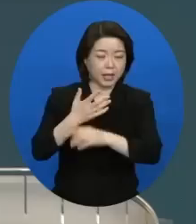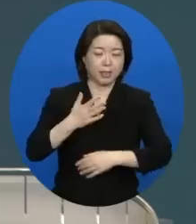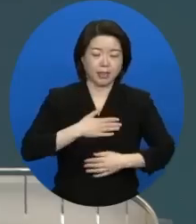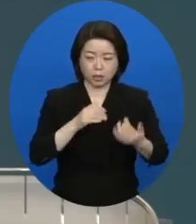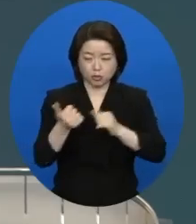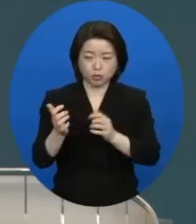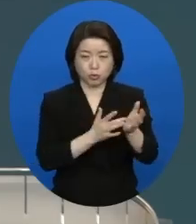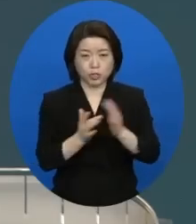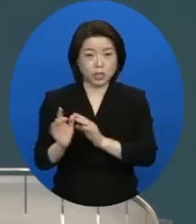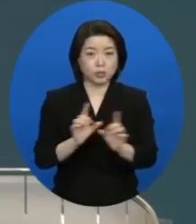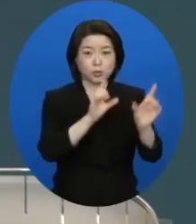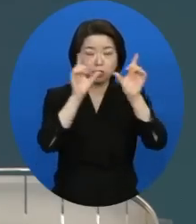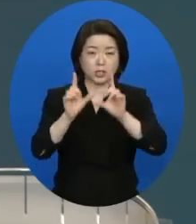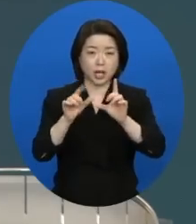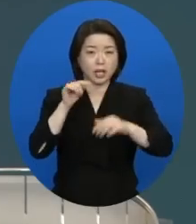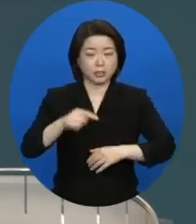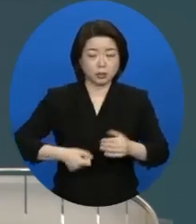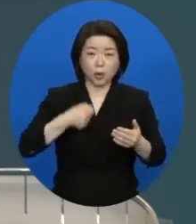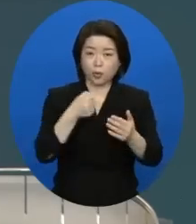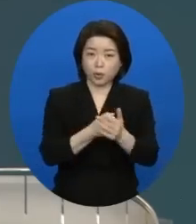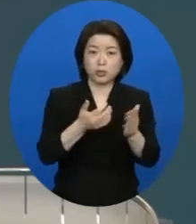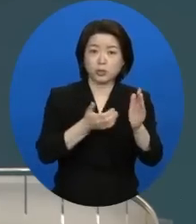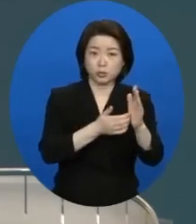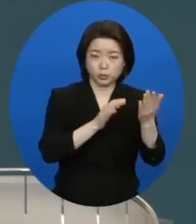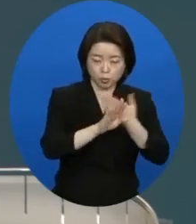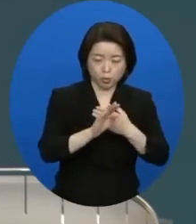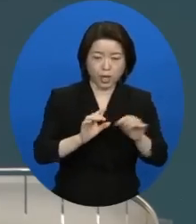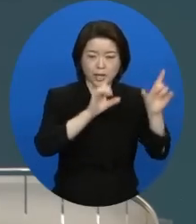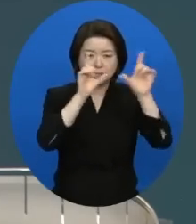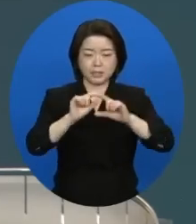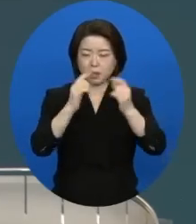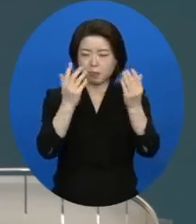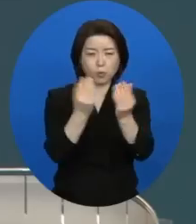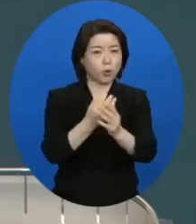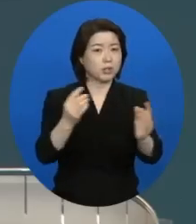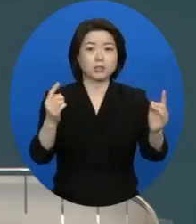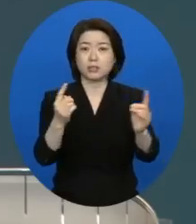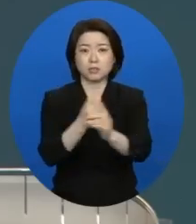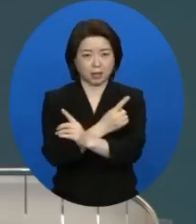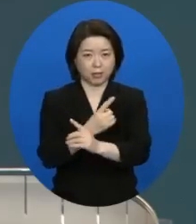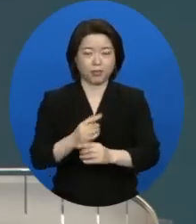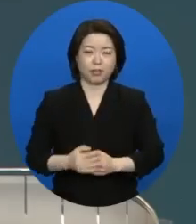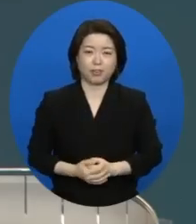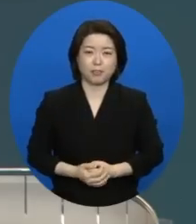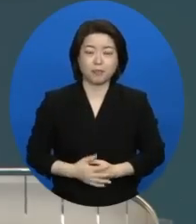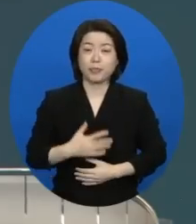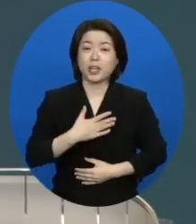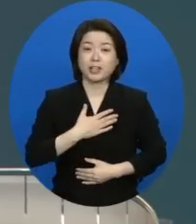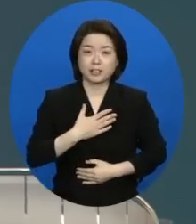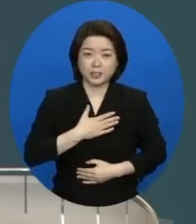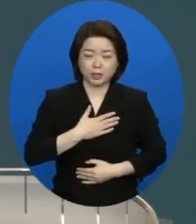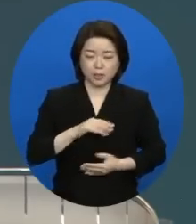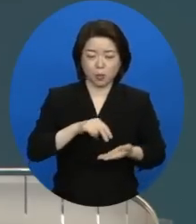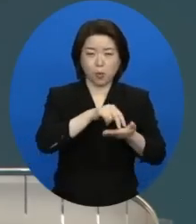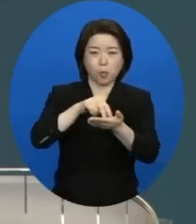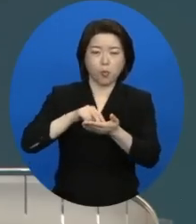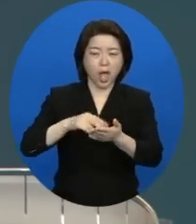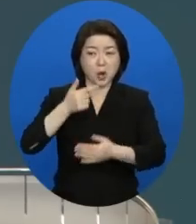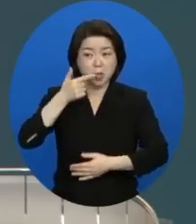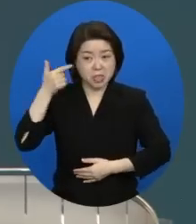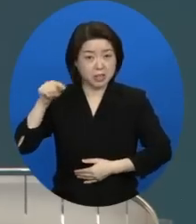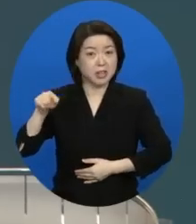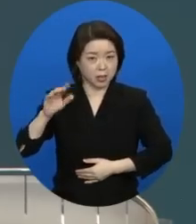죽고 예수로 사는 삶을 살게 되면서 삶이 완전히 달라졌습니다. 저는 외로운